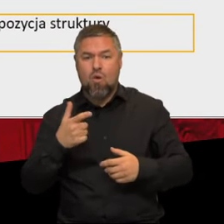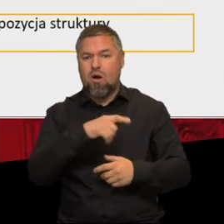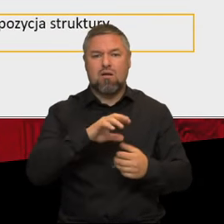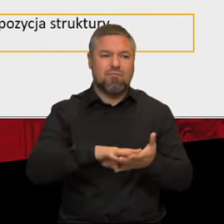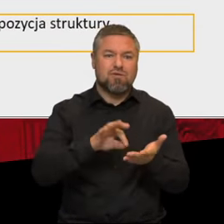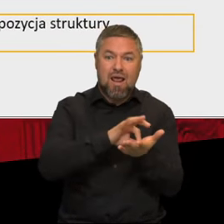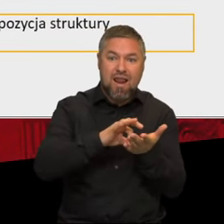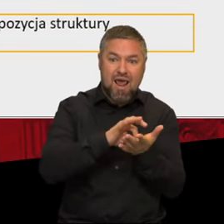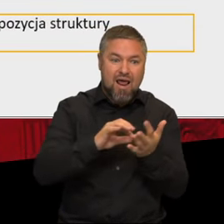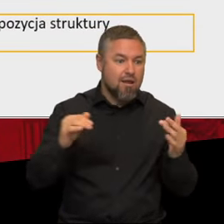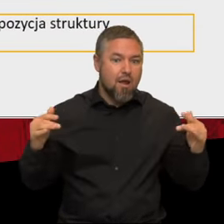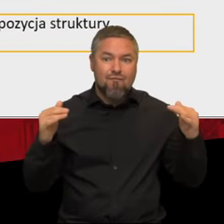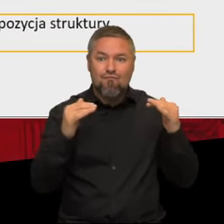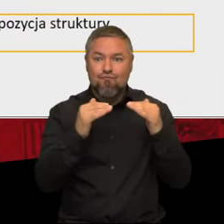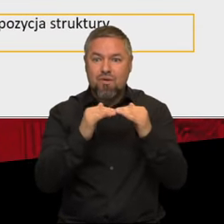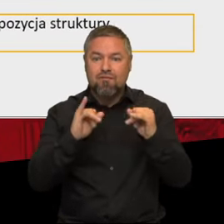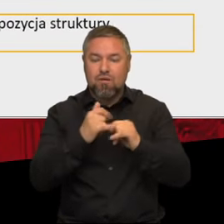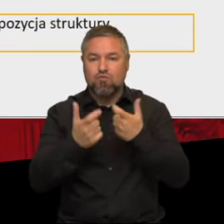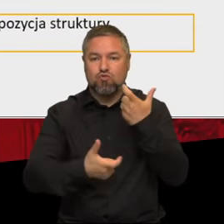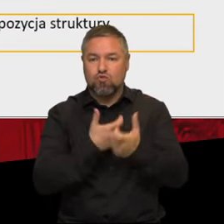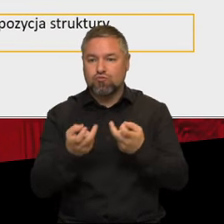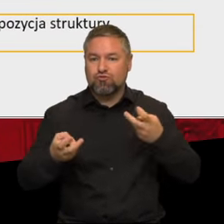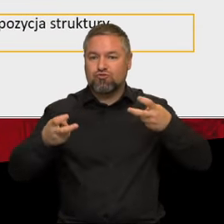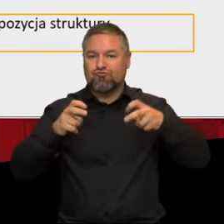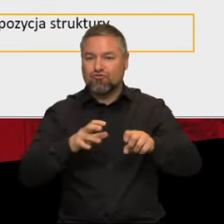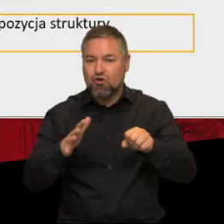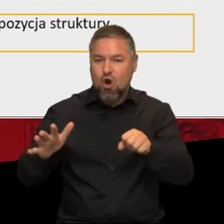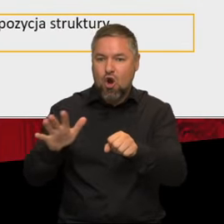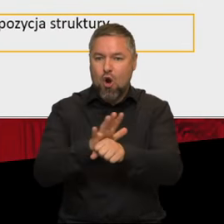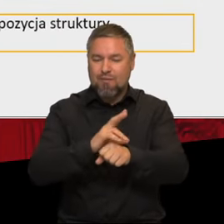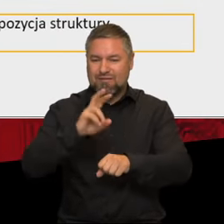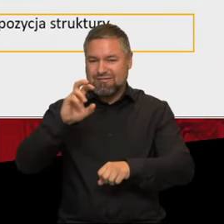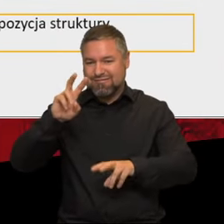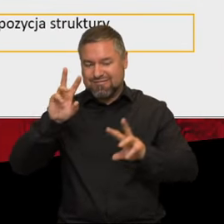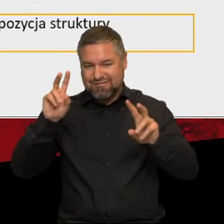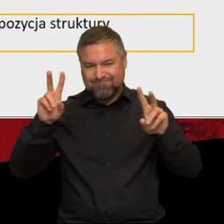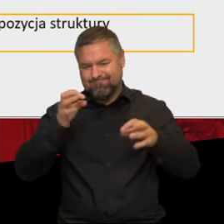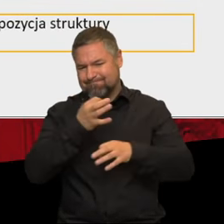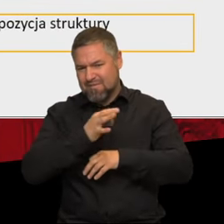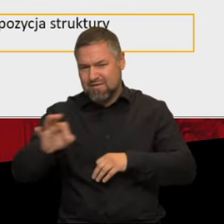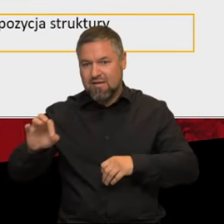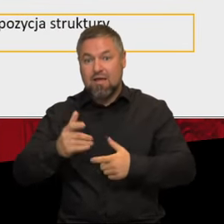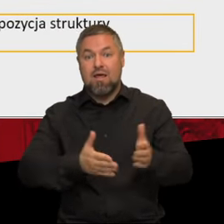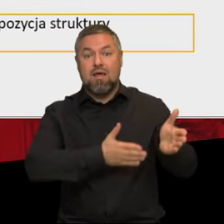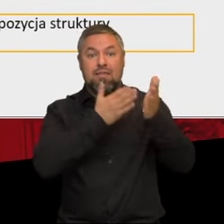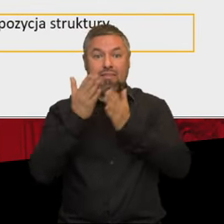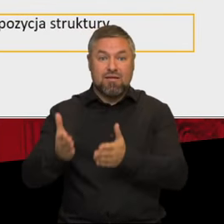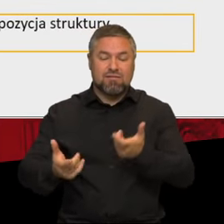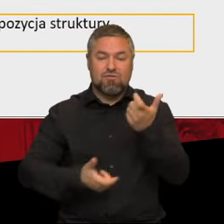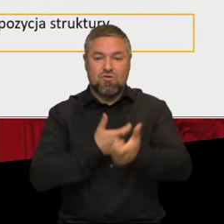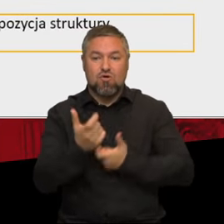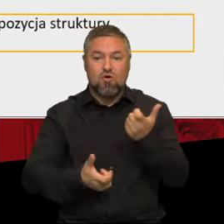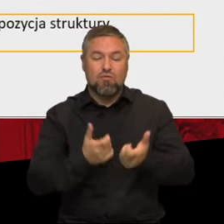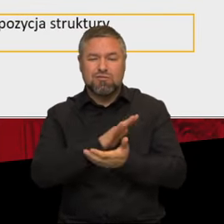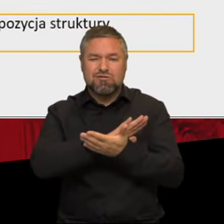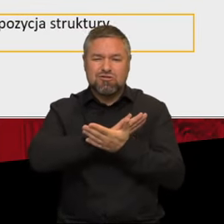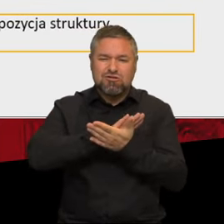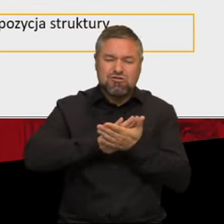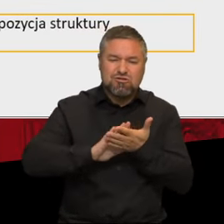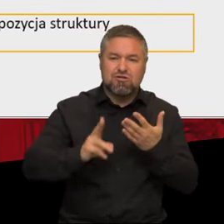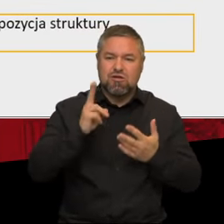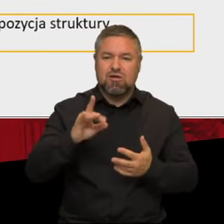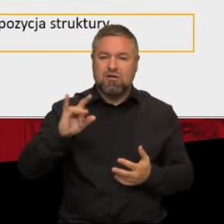powiedzmy lekiem, musimy utworzyć również taki kompleks. Następnie czeka nas proces krystalizacji i krystalografowie mówią żartobliwie,